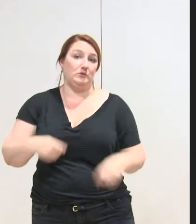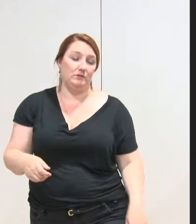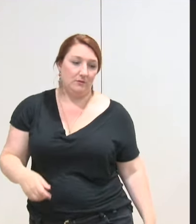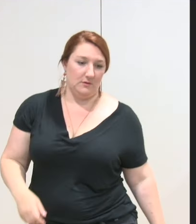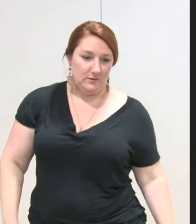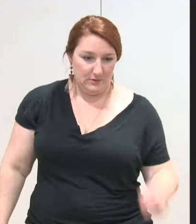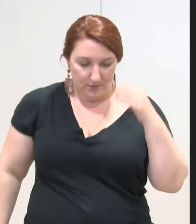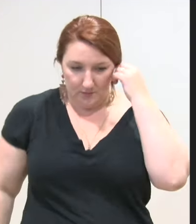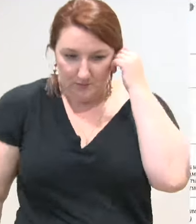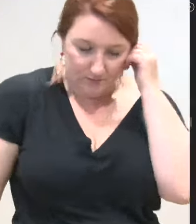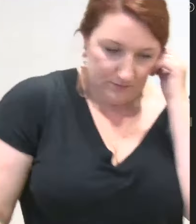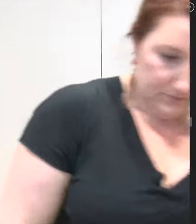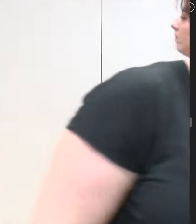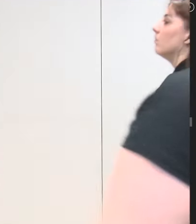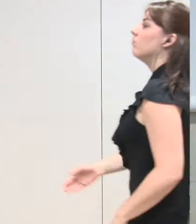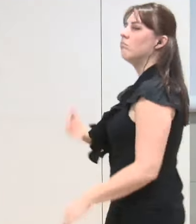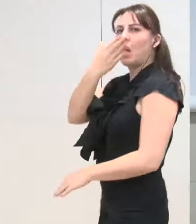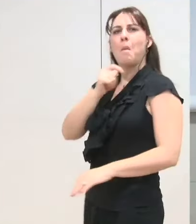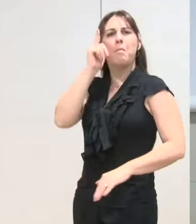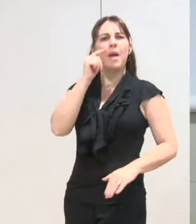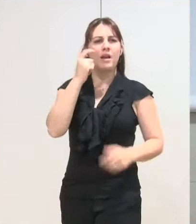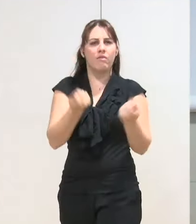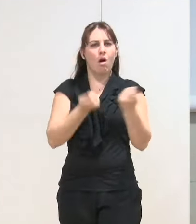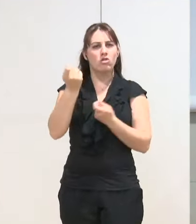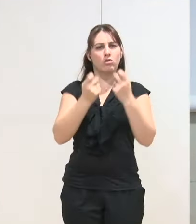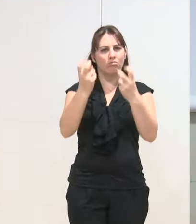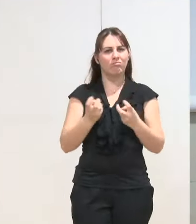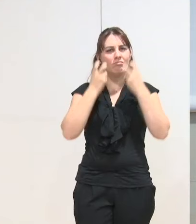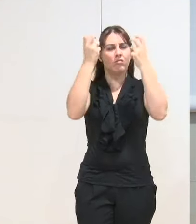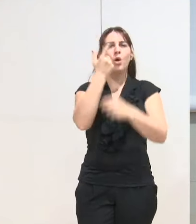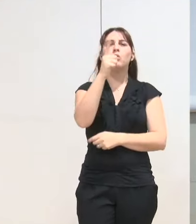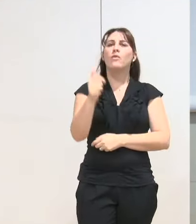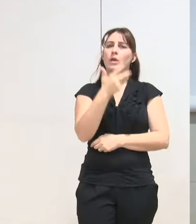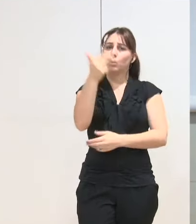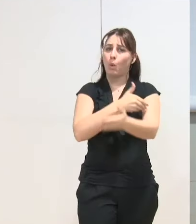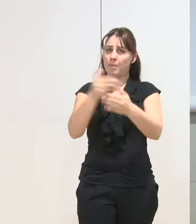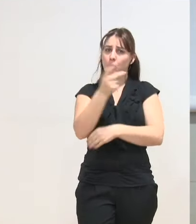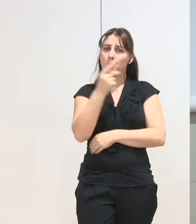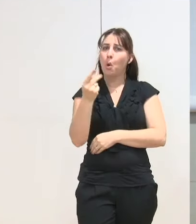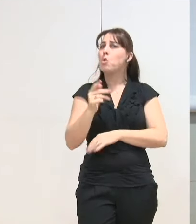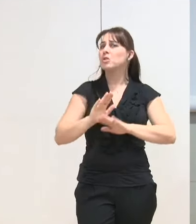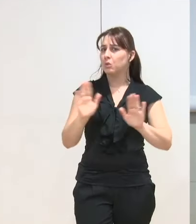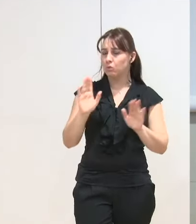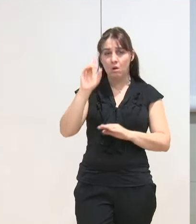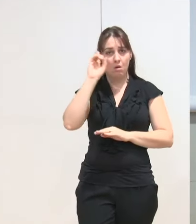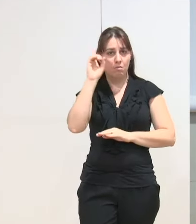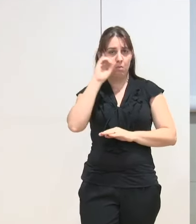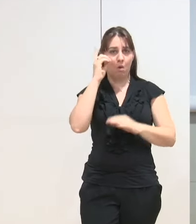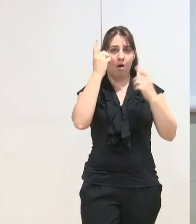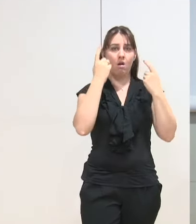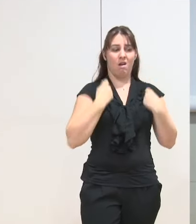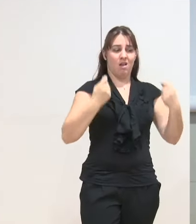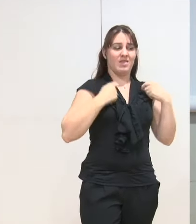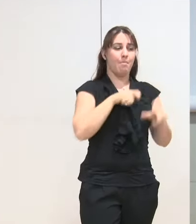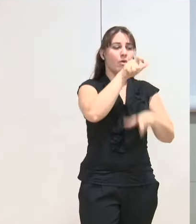évoqué un bel effort de gestion avec une augmentation de seulement 2,3 millions d'euros c'est qu'il convient de noter une hausse des dépenses de